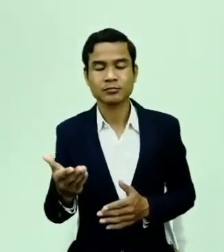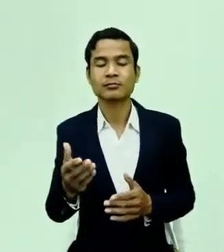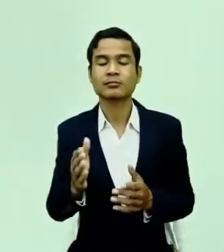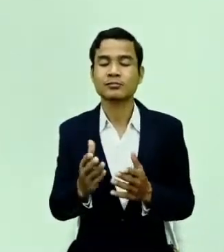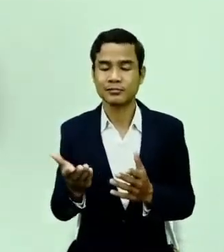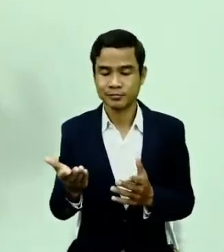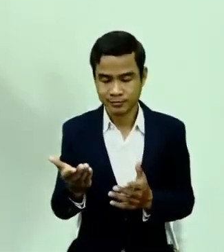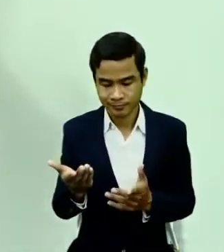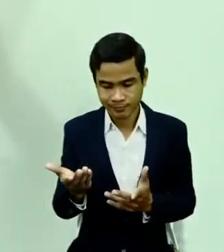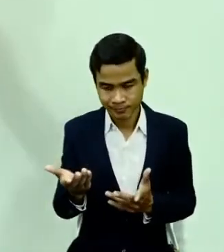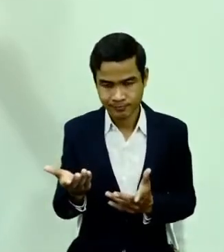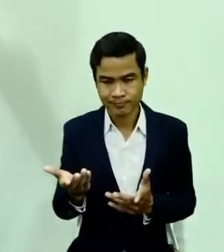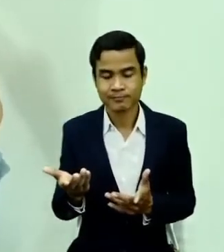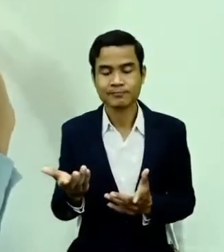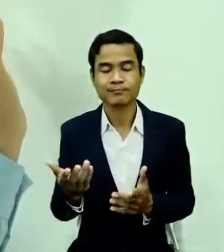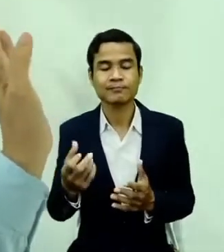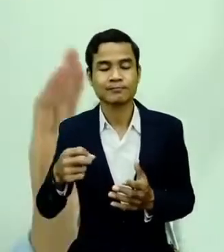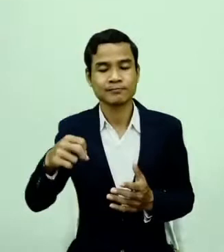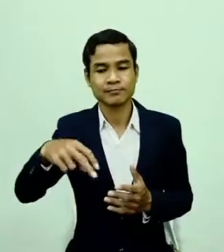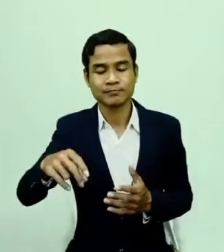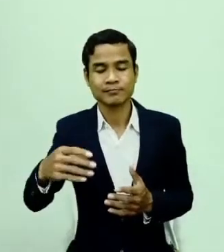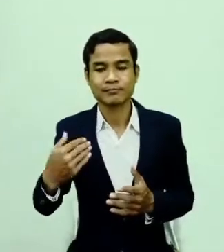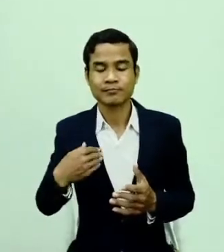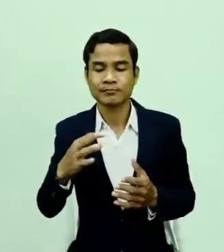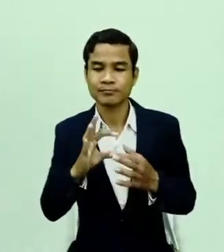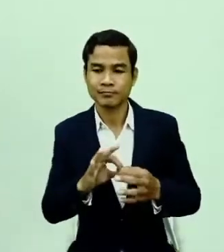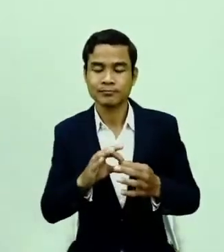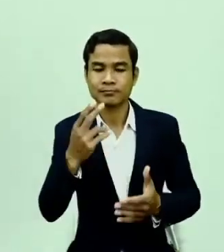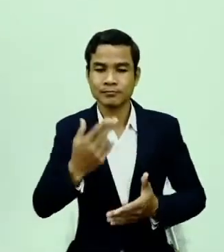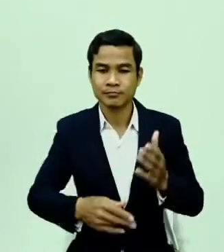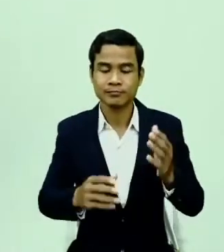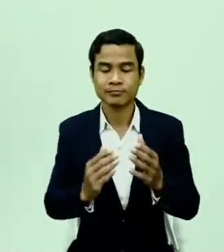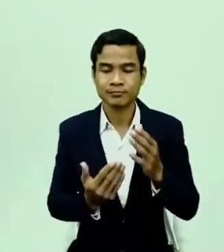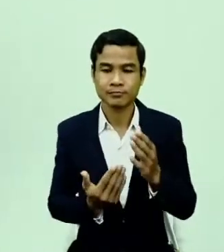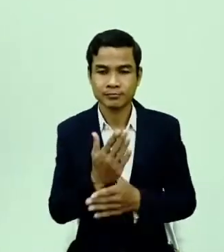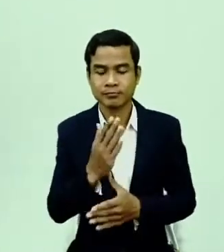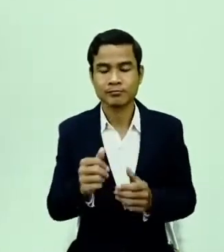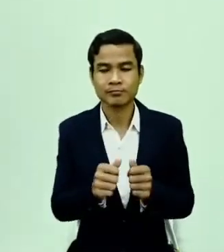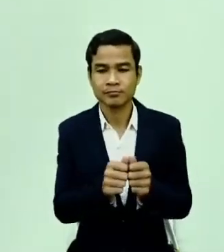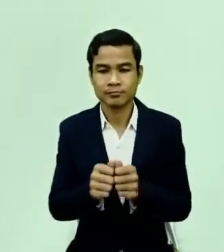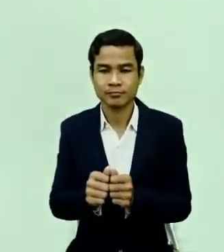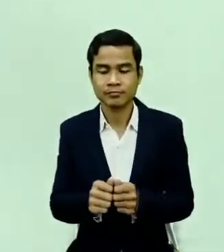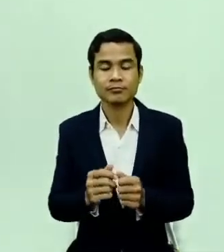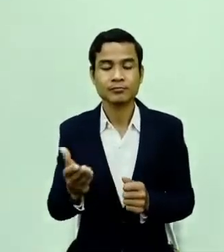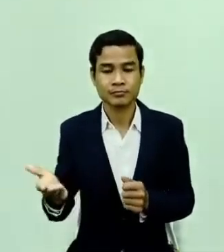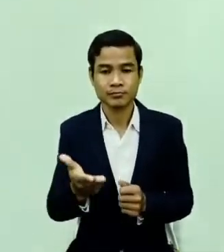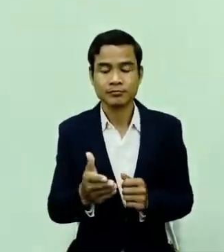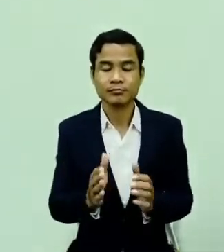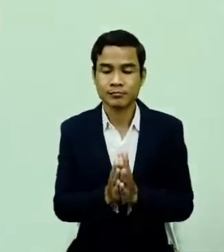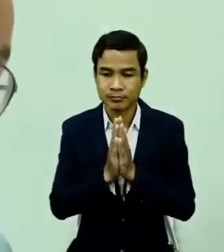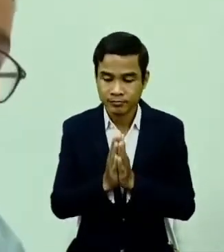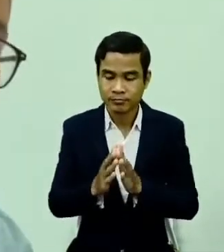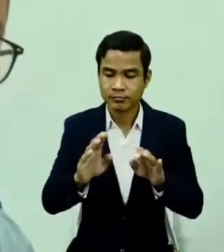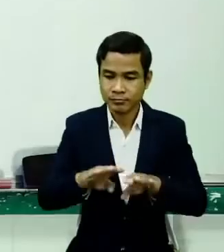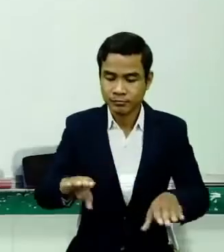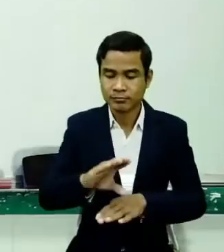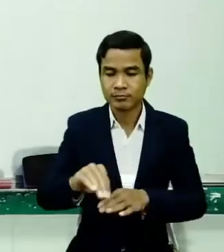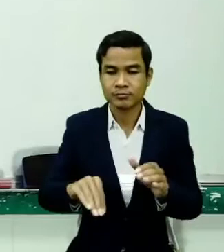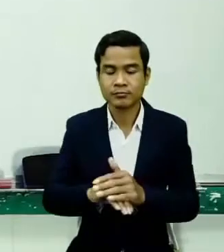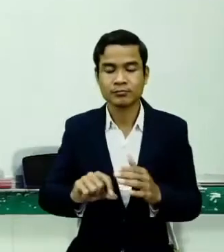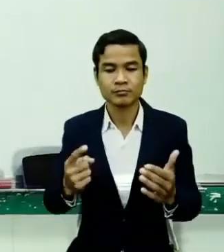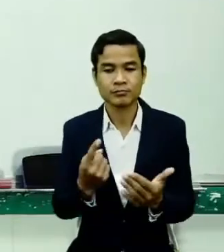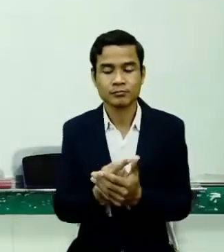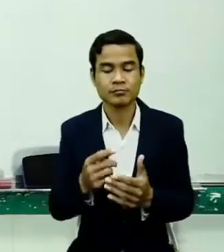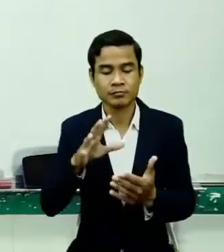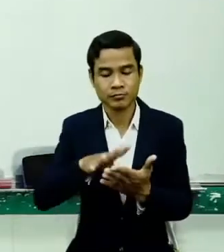ហើយការនោះមានតាក់ទងអ្វីខ្លះជាមួយនឹងសិទ្ធចាដូច្នេះសូមកូនគ្នាចូលរួមប